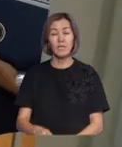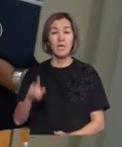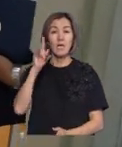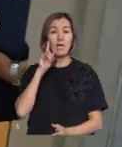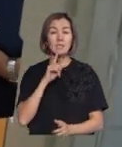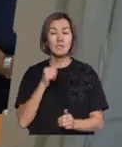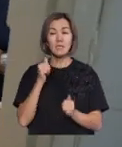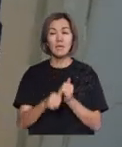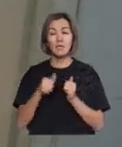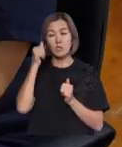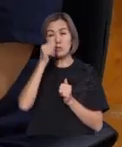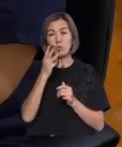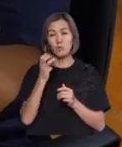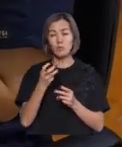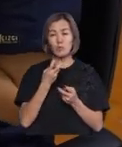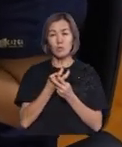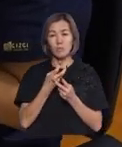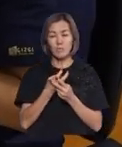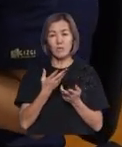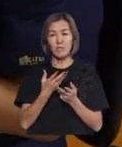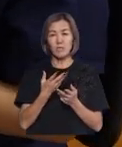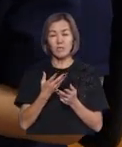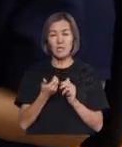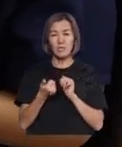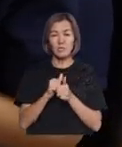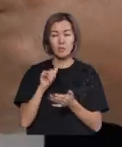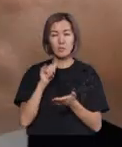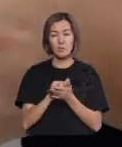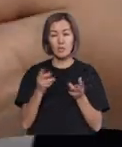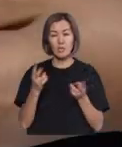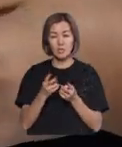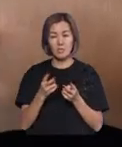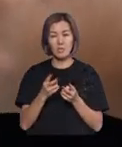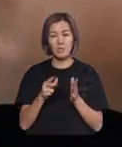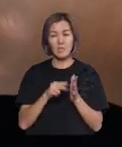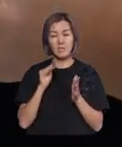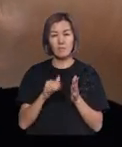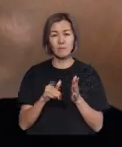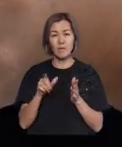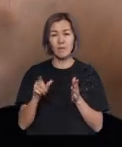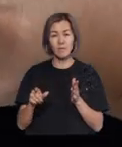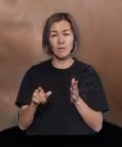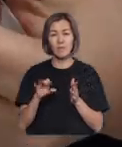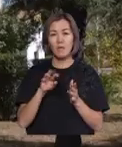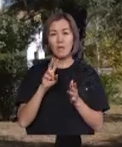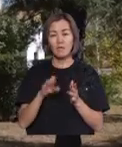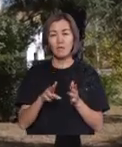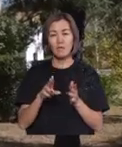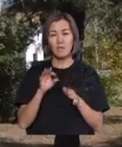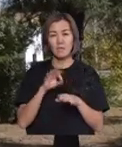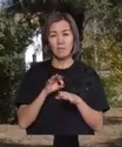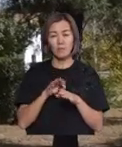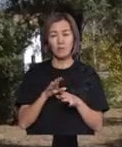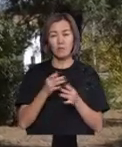жыл сайын 300-ге жуық адам сүйек кемігін трансплантациялауды қажет етеді. Елімізде 8000-нан аса адам онкогематологиялық